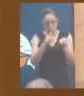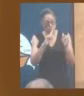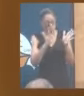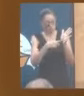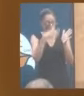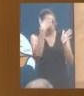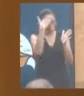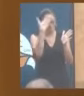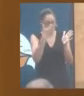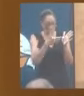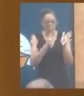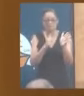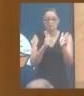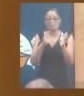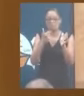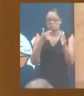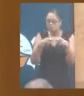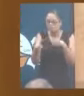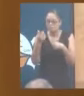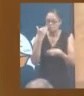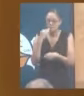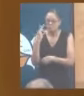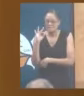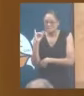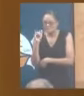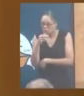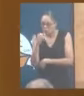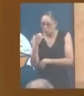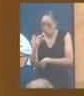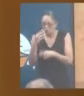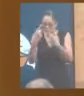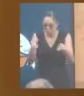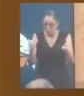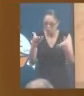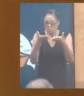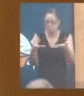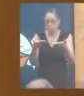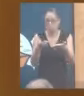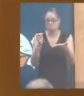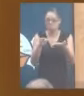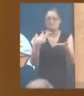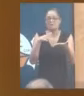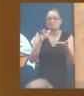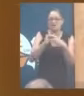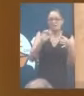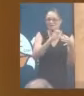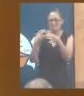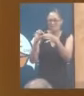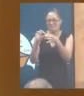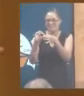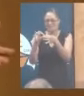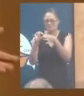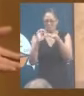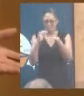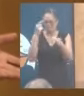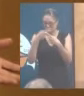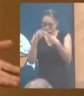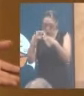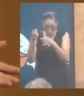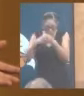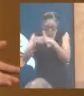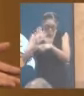Ça n'a rien à voir, Mme Thino n'est pas dans ce cas de figure. Mais vous avez fait un lien dans le marché, dans votre